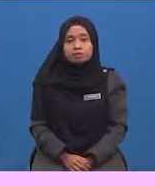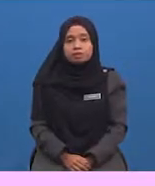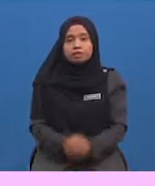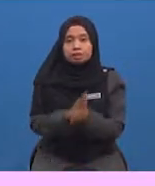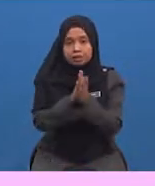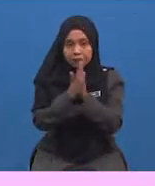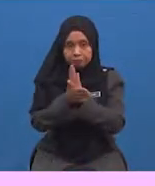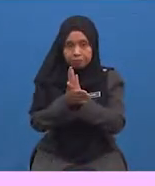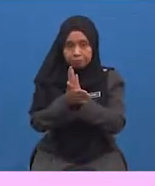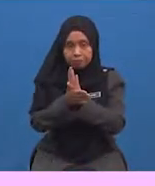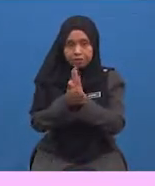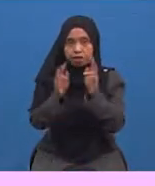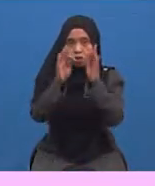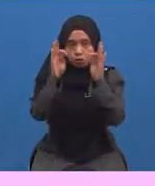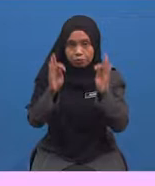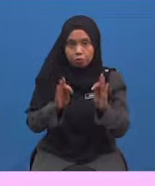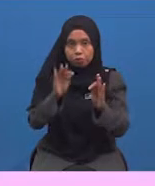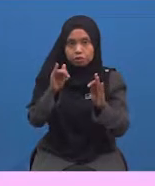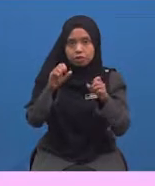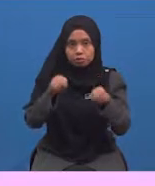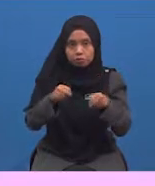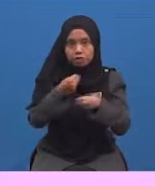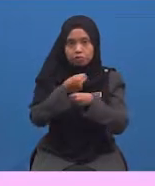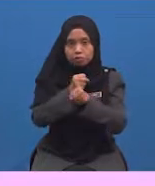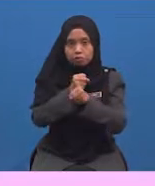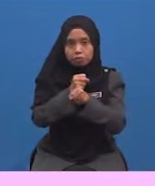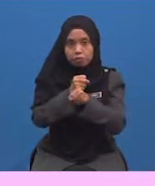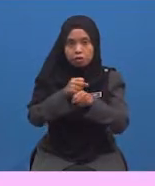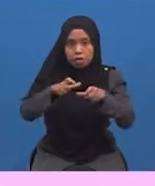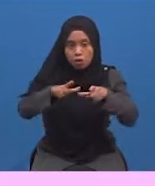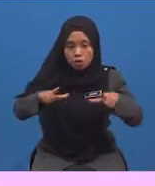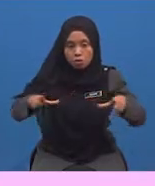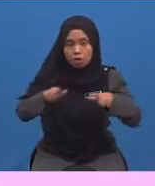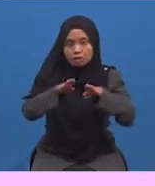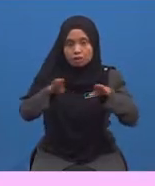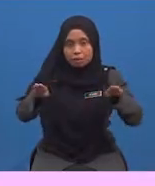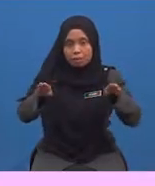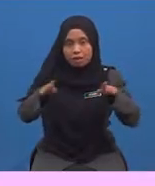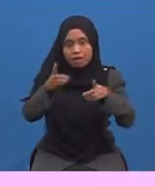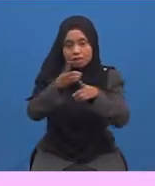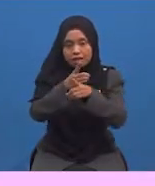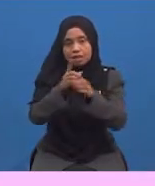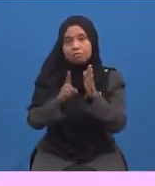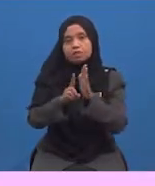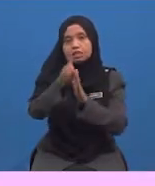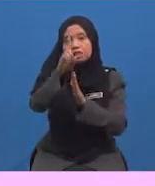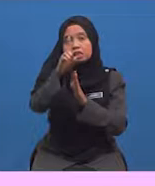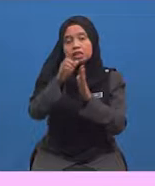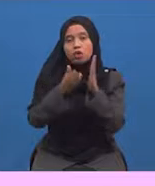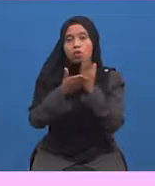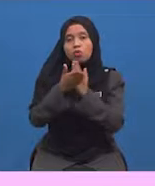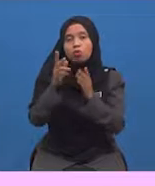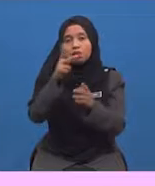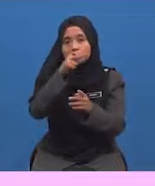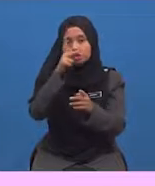Maka, rumus isi padu yang boleh dibentuk ialah luas tapak darab tinggi. Oleh kerana